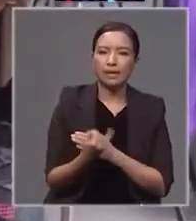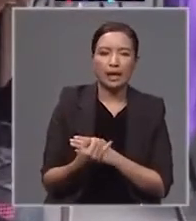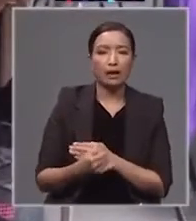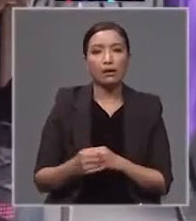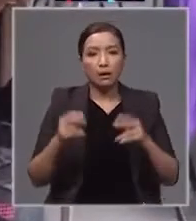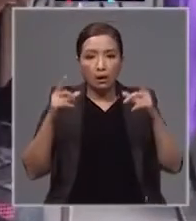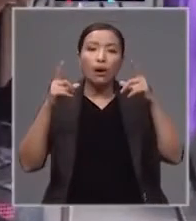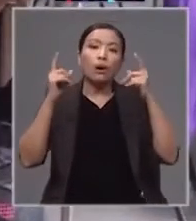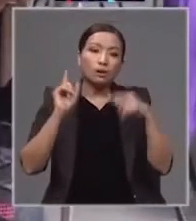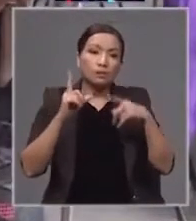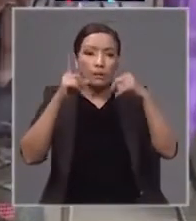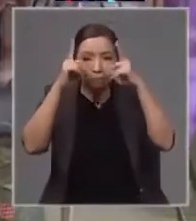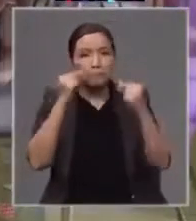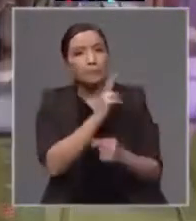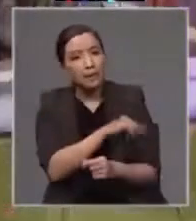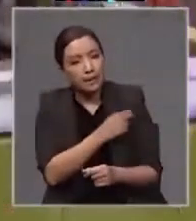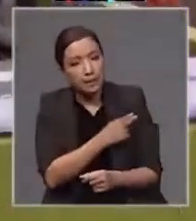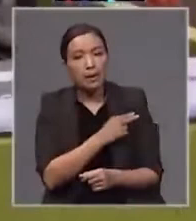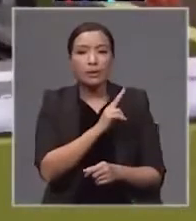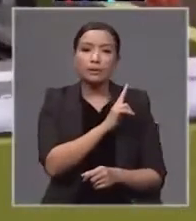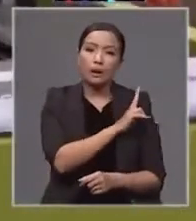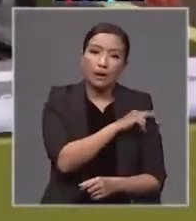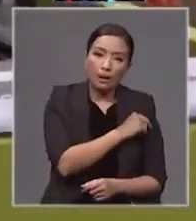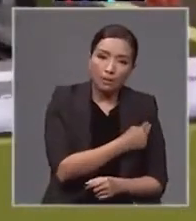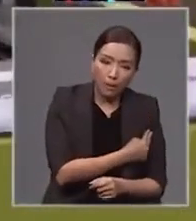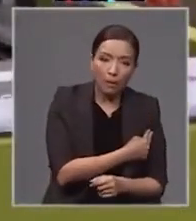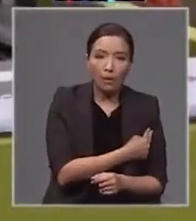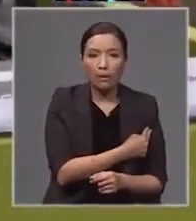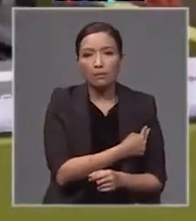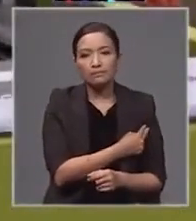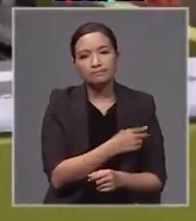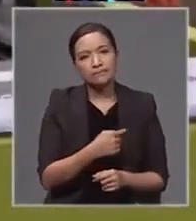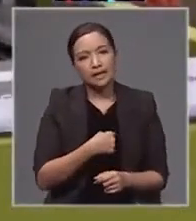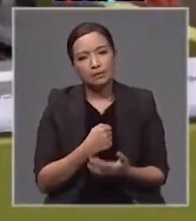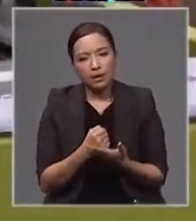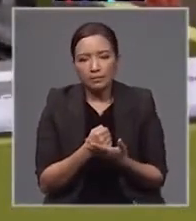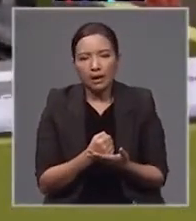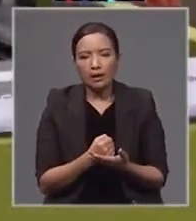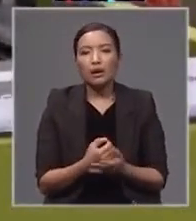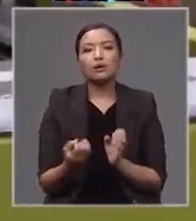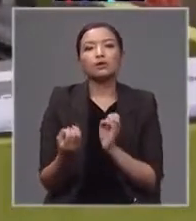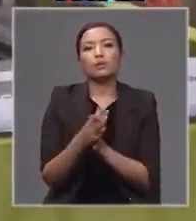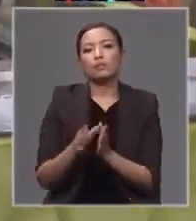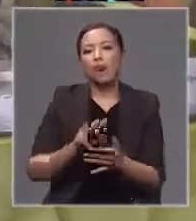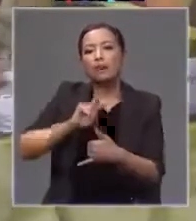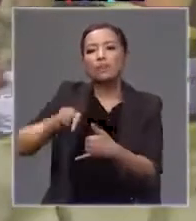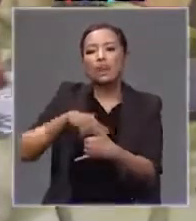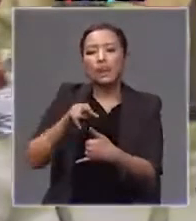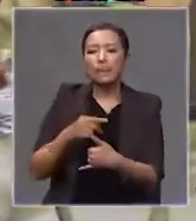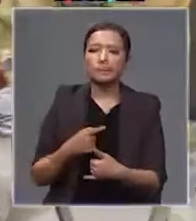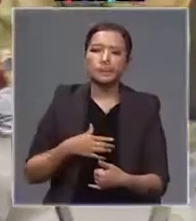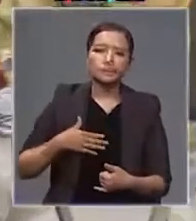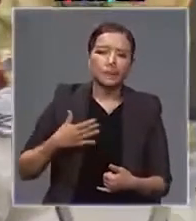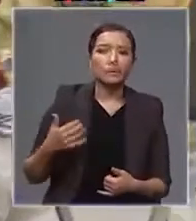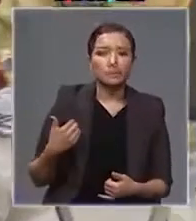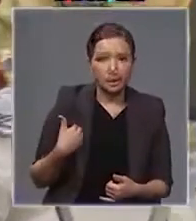จะเนี้ยรู้สึกว่ามันเป็นภาระรู้สึกเป็นปัญหาตรงนี้กระทบต่อบริการคุณภาพบริการของประชาชนทันทีใช่ครับขณะเดียว